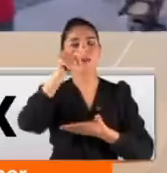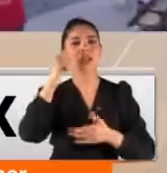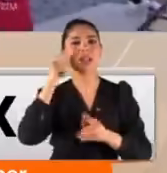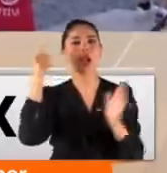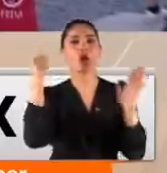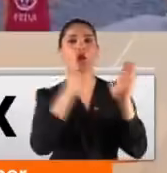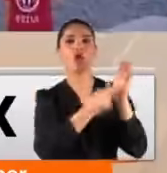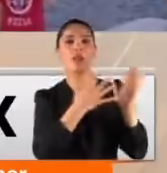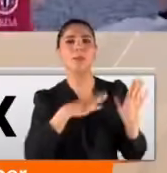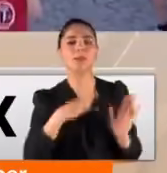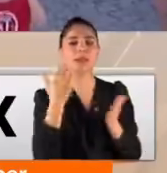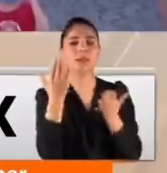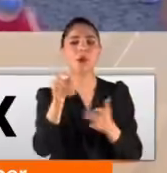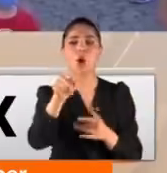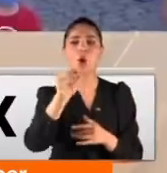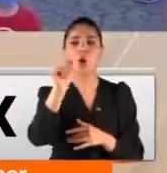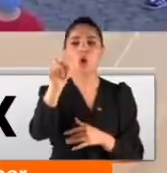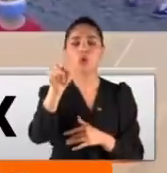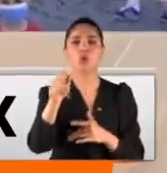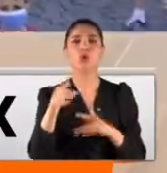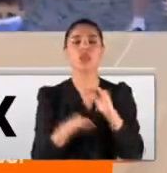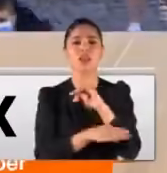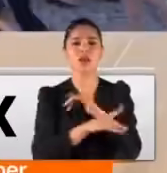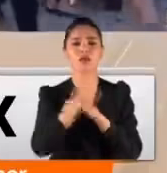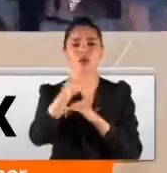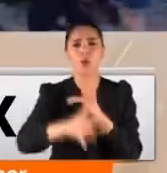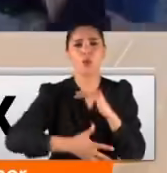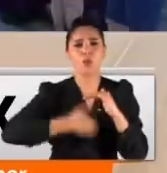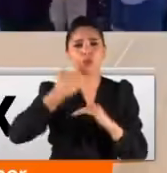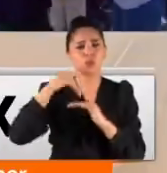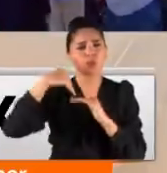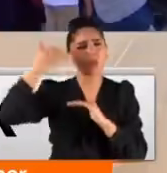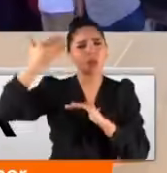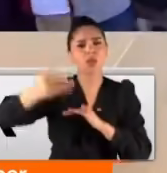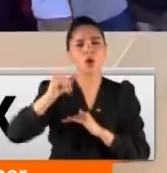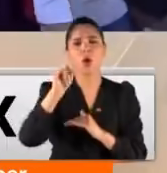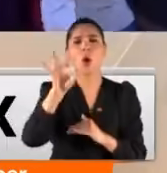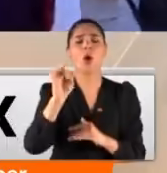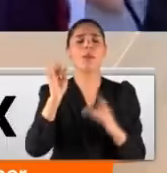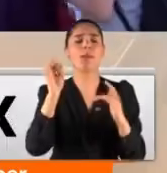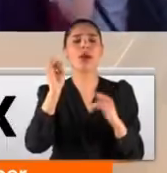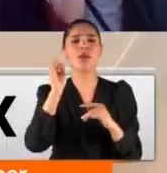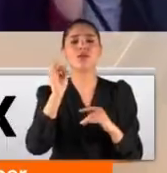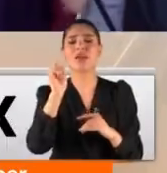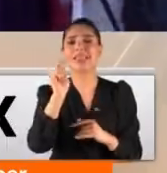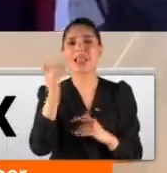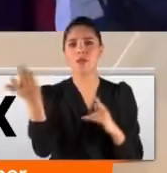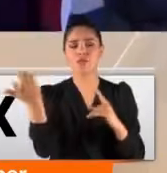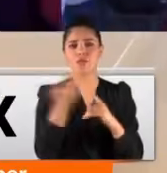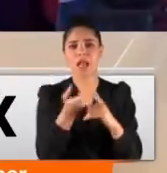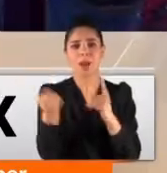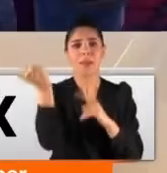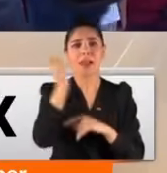gösterelim. O gün yaşanan o acının ardından 15 Temmuz darbesi bir